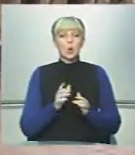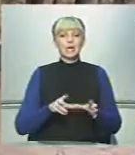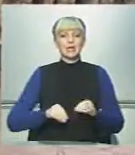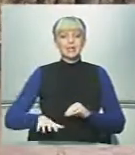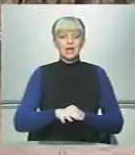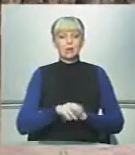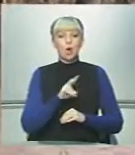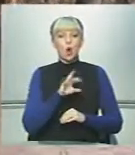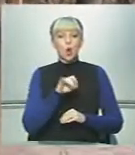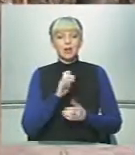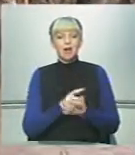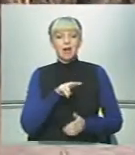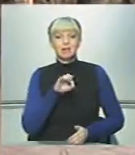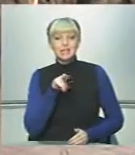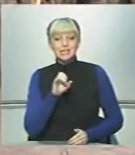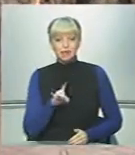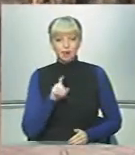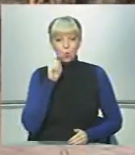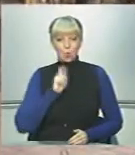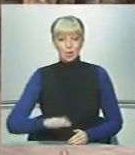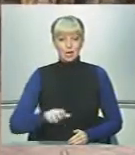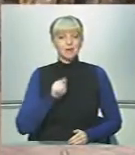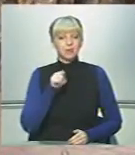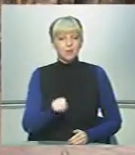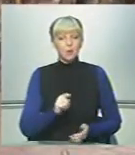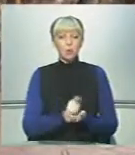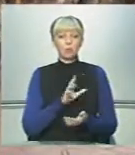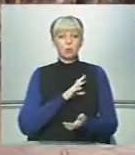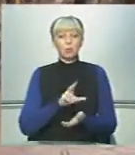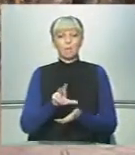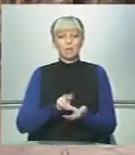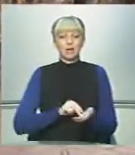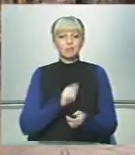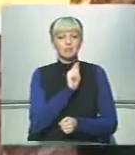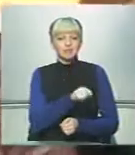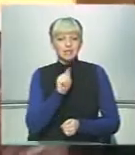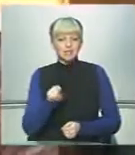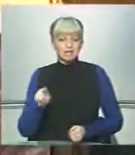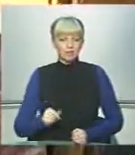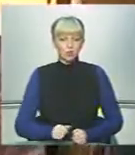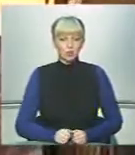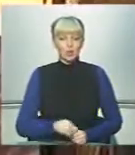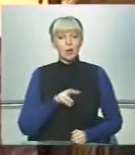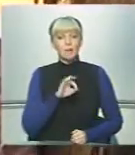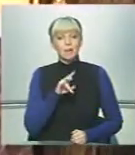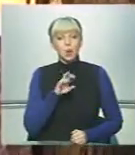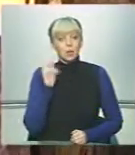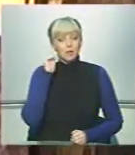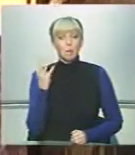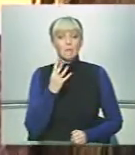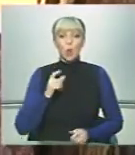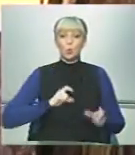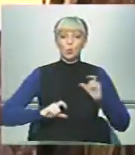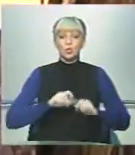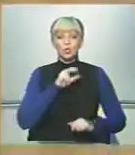є лицар України. І він повинен бути прикладом скрізь і всьому. Микола навчається на четвертому